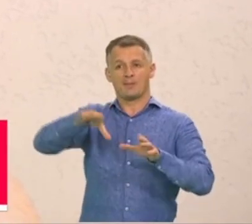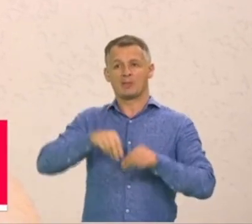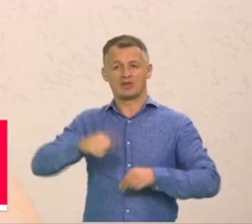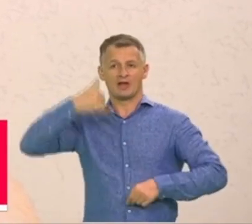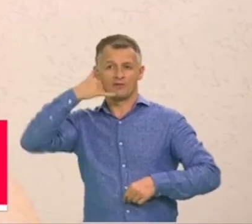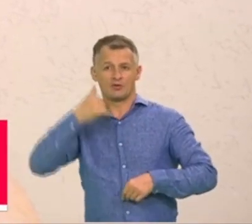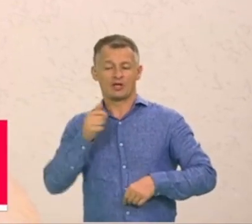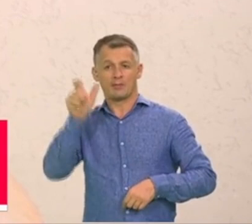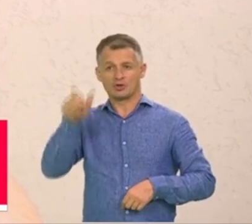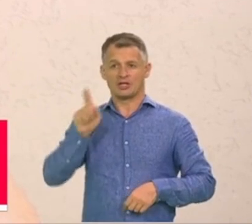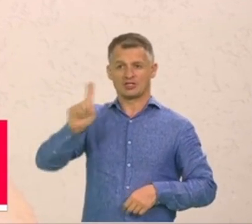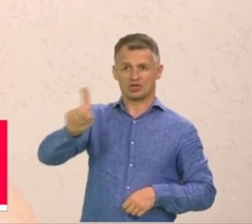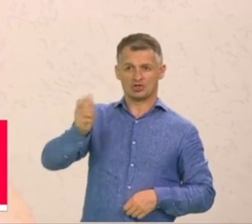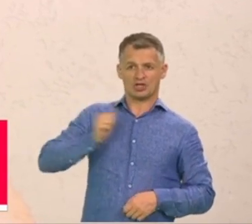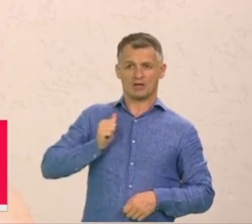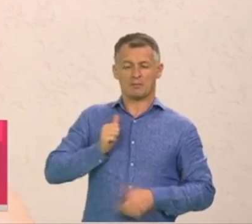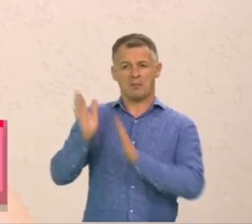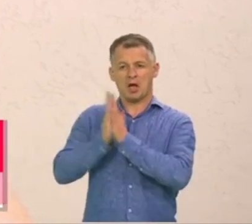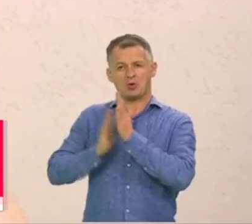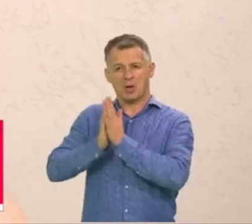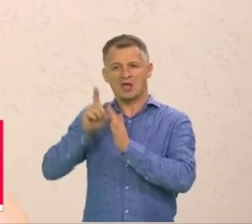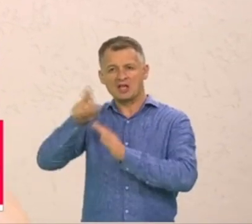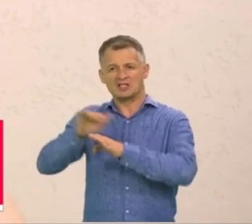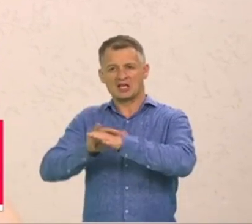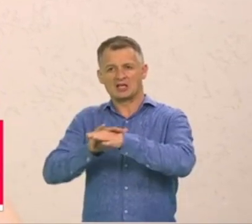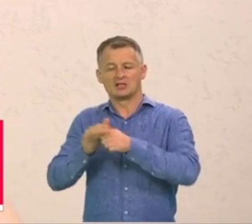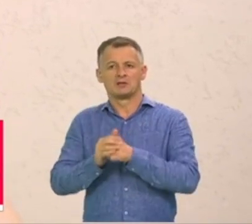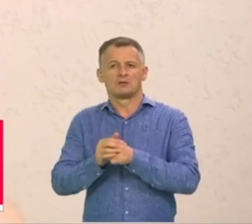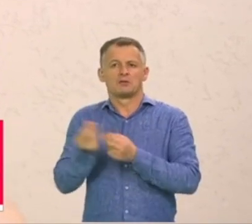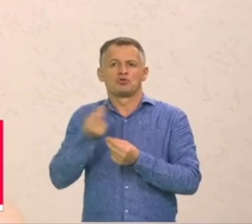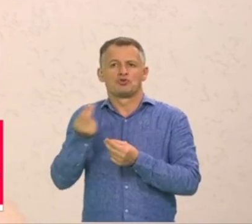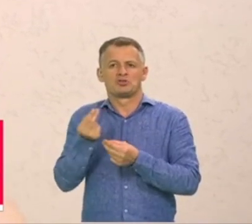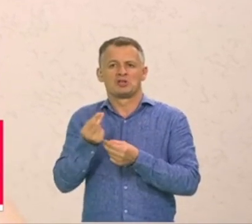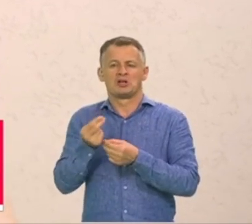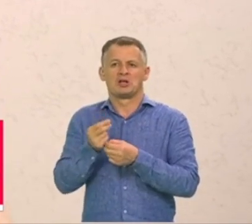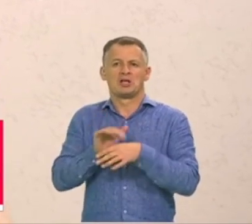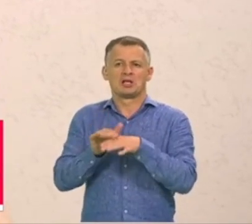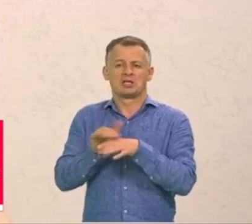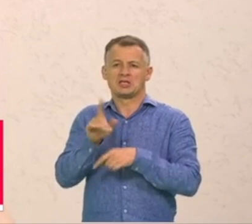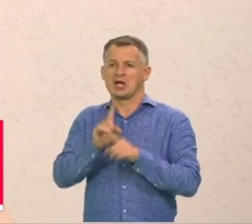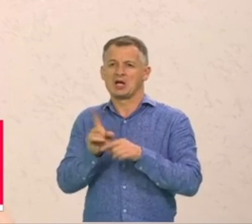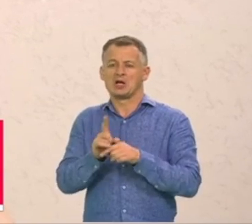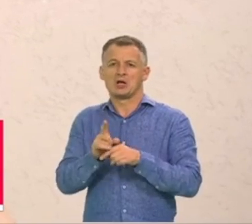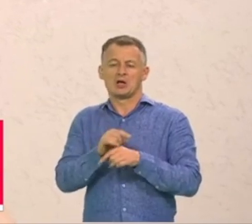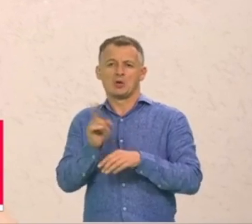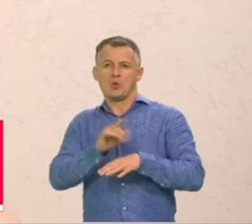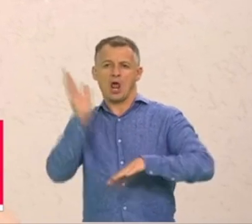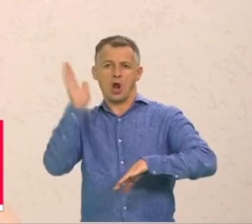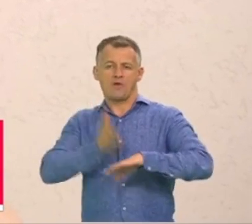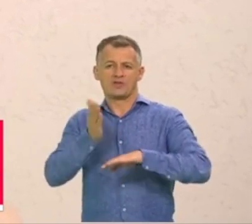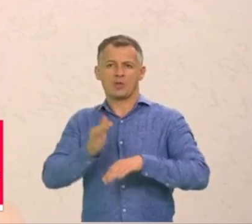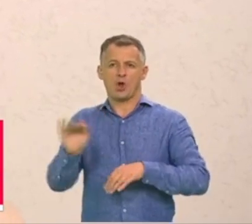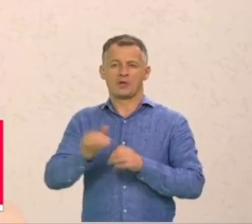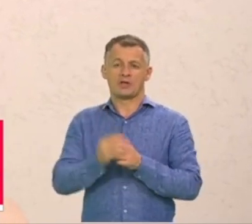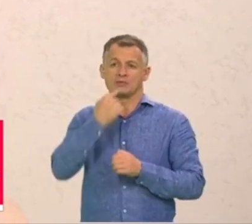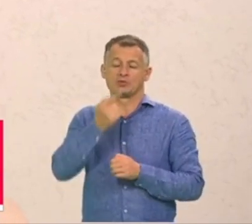jandarm, m-a rugat să-l iert, l-a întrebat, deci să-l iert, dacă el l-a atins sau l-a lovit sau nu l-a lovit pe copil. A zis că nu, că